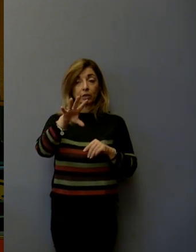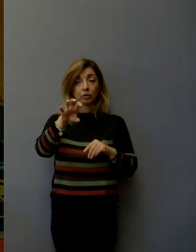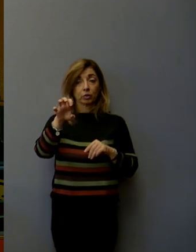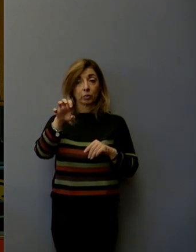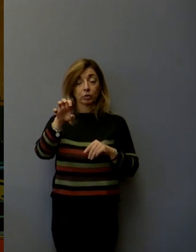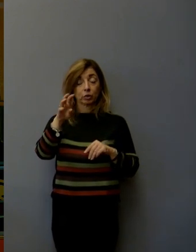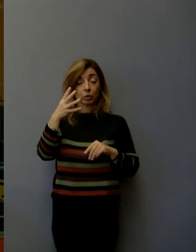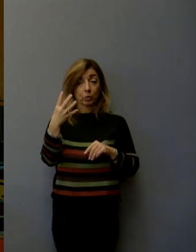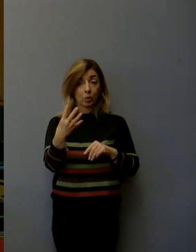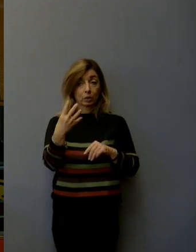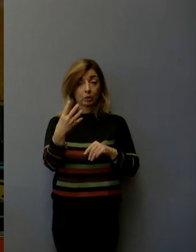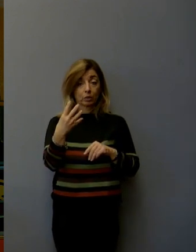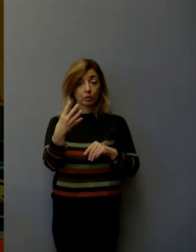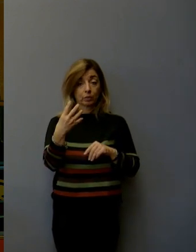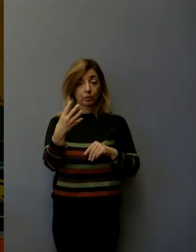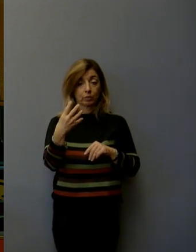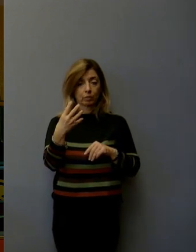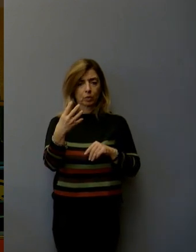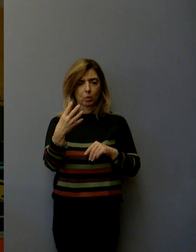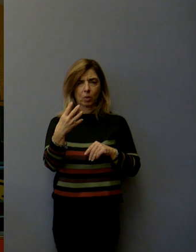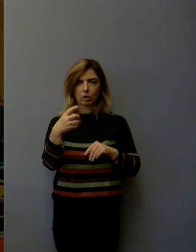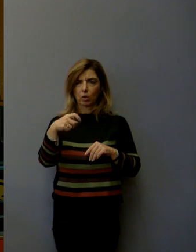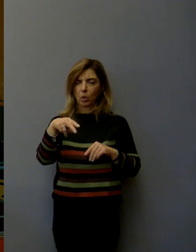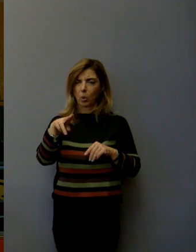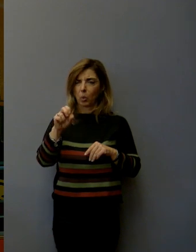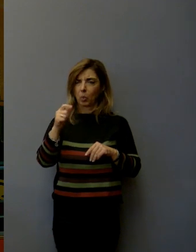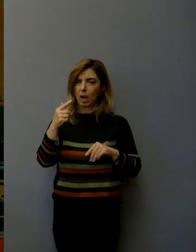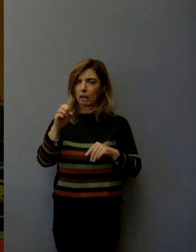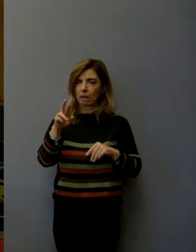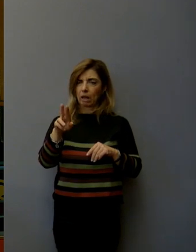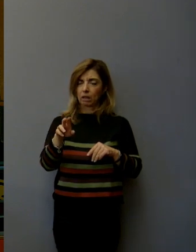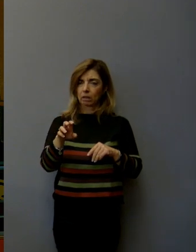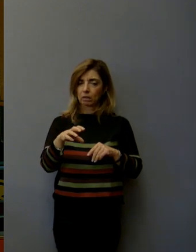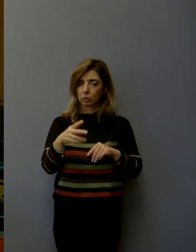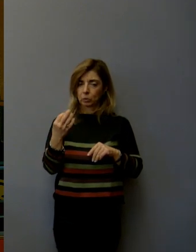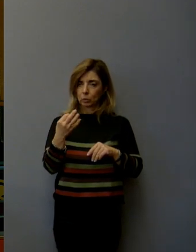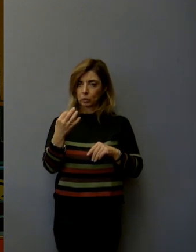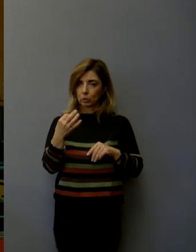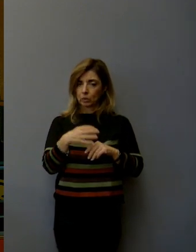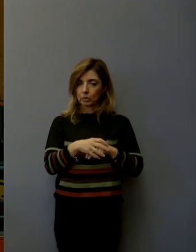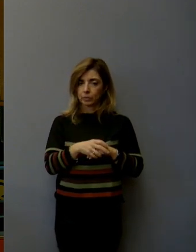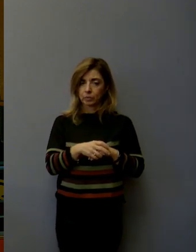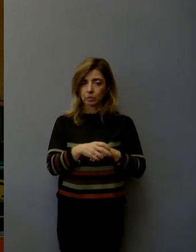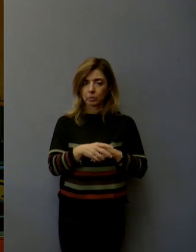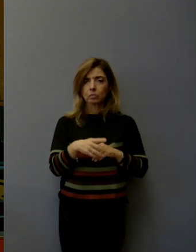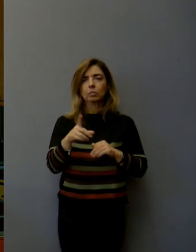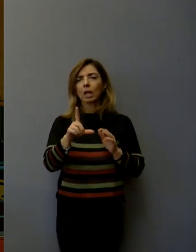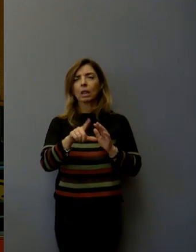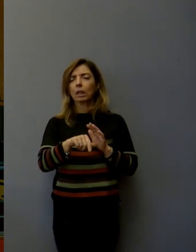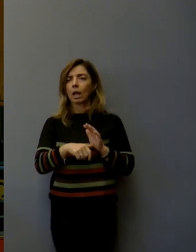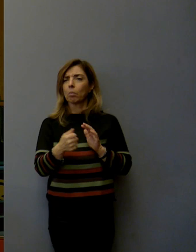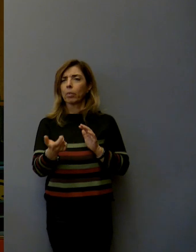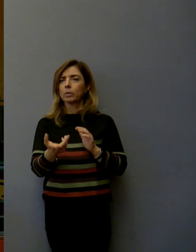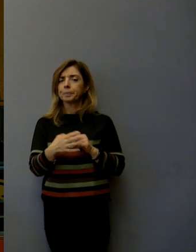4.5004 quater giusto a lei ha quanto tempo